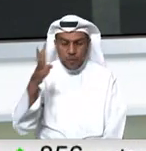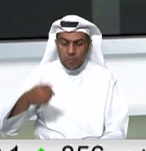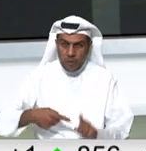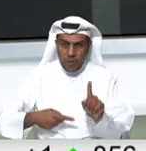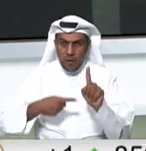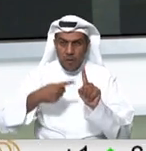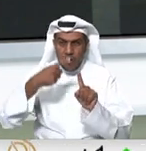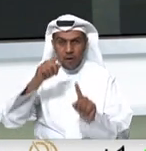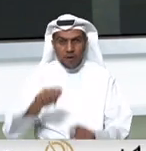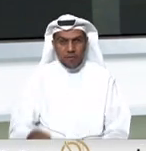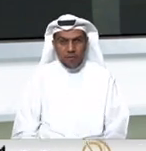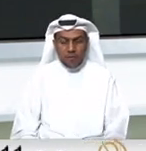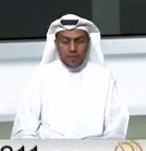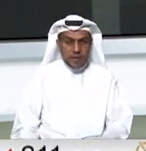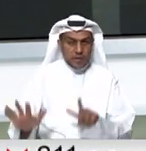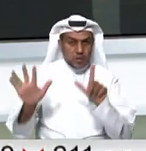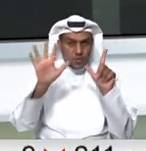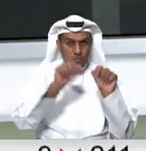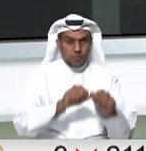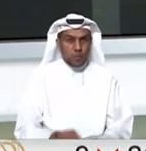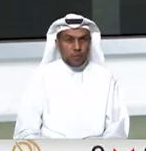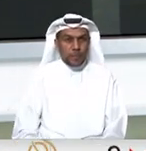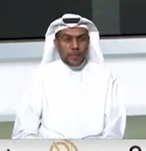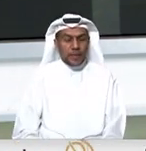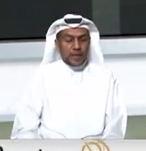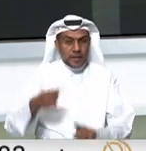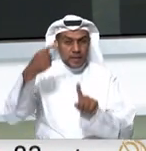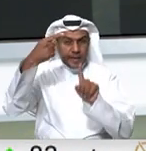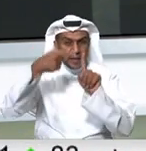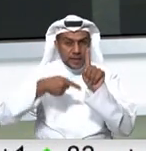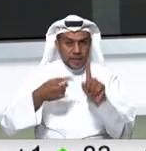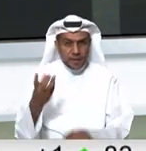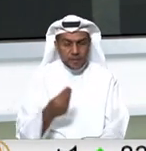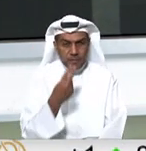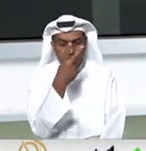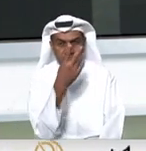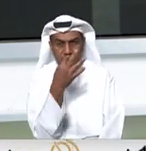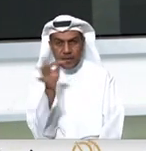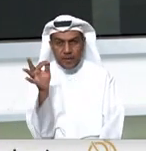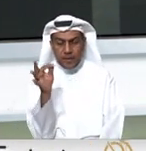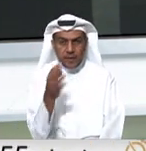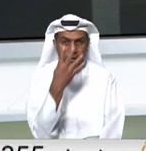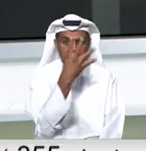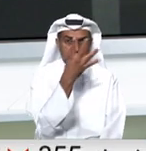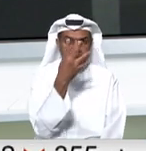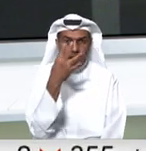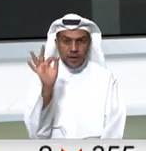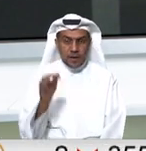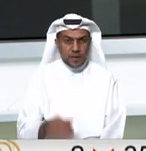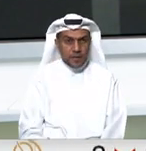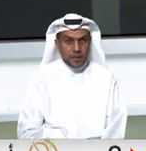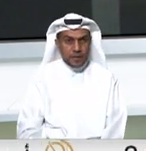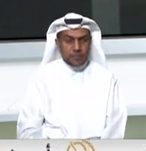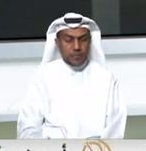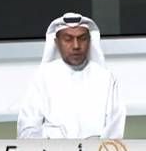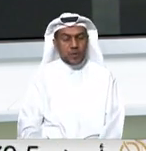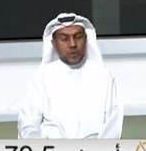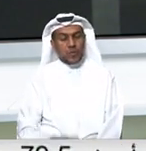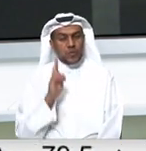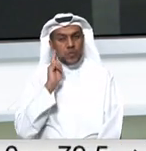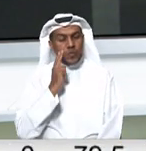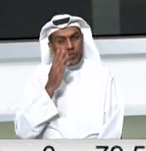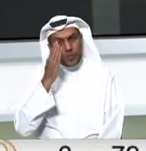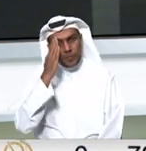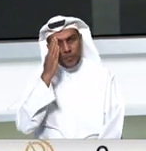مئويه مع بدايه الاسبوع المقبل اما الصغرى متفات 32 الى الاربعه وثلاثين درجه مئويه ازال